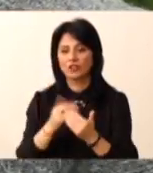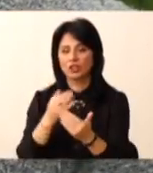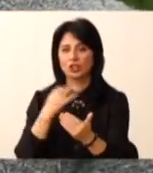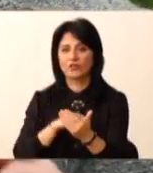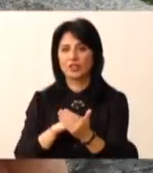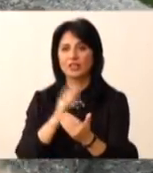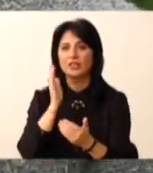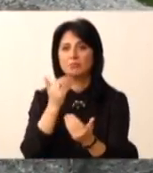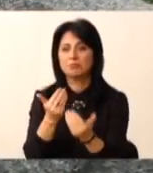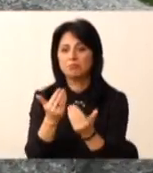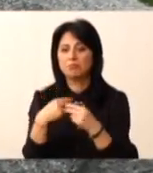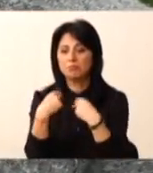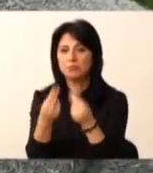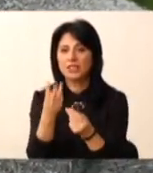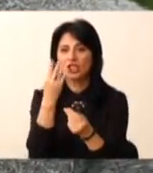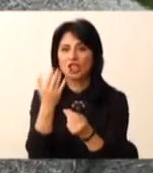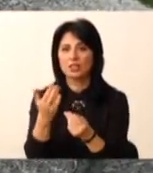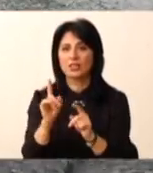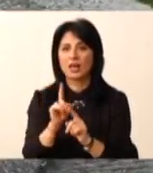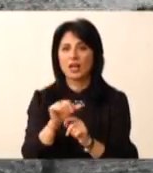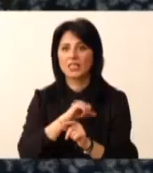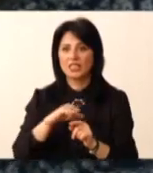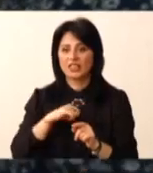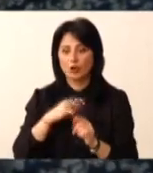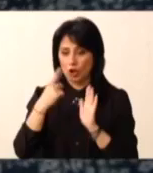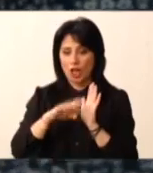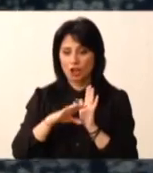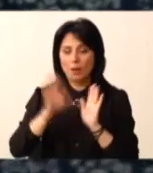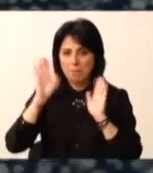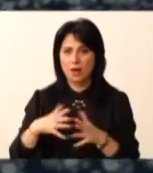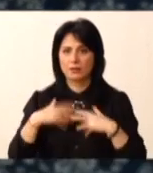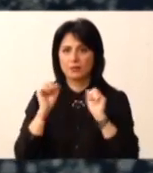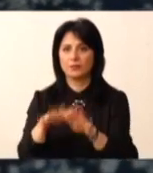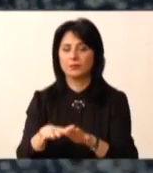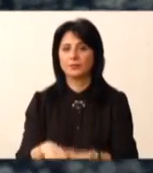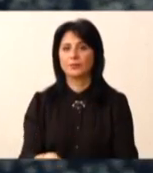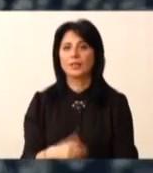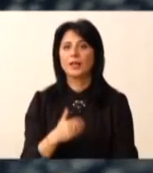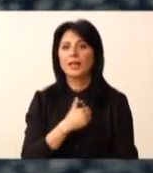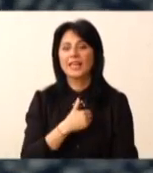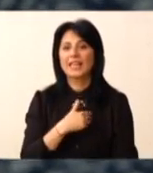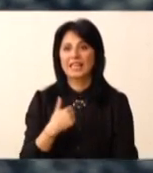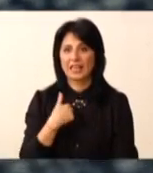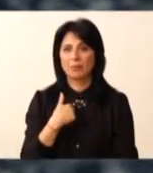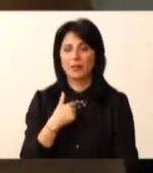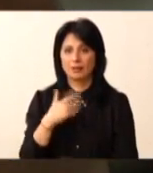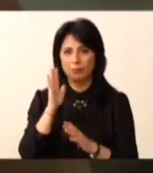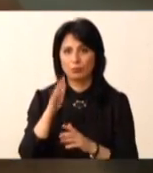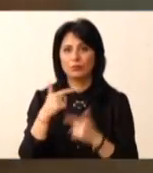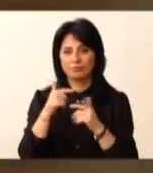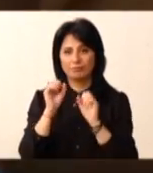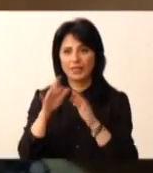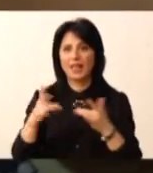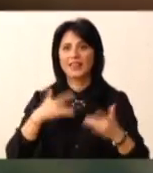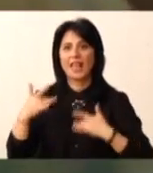მისი შვილის და მიცეს ის შანსები, რომელშიც თვითონაც კი არ არის დარწმუნებული. იმედია თეატრში ჩავაბარე, მე